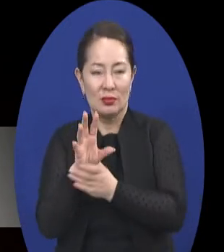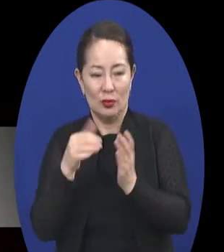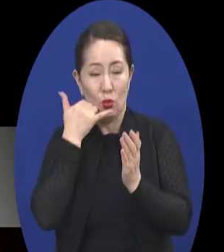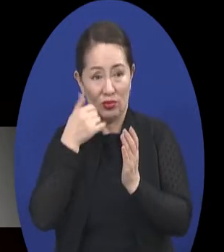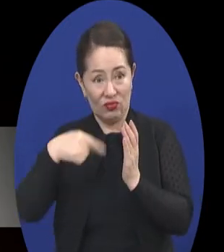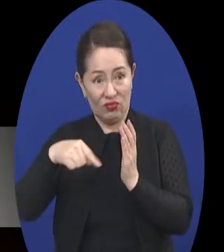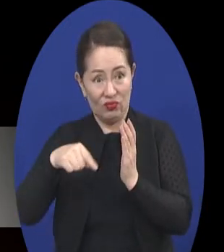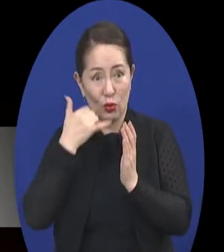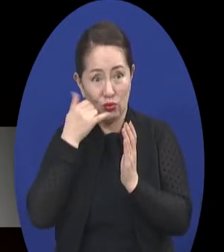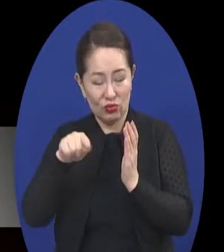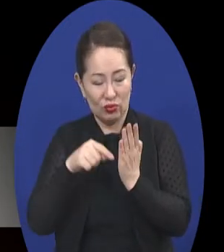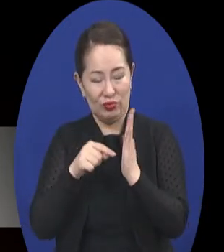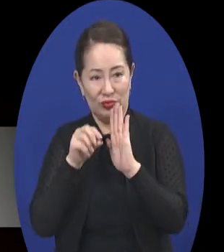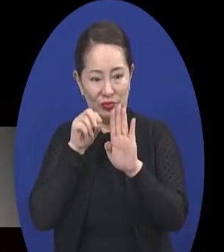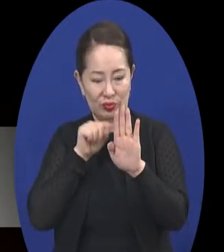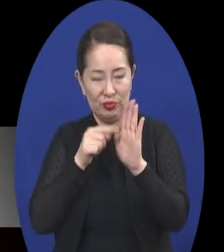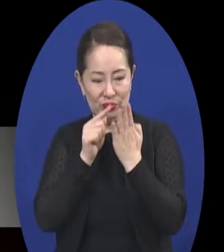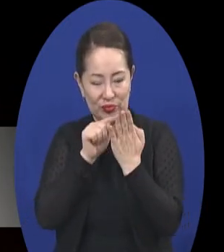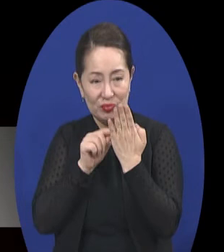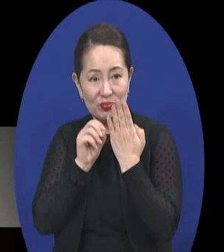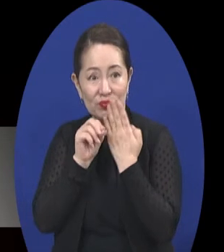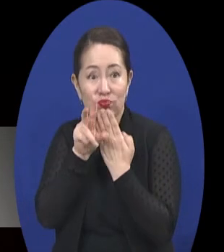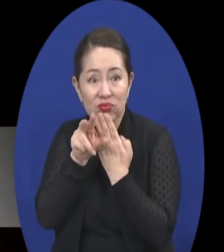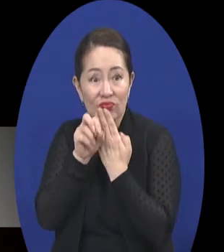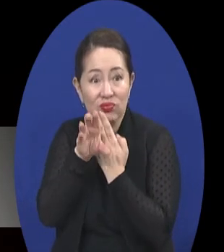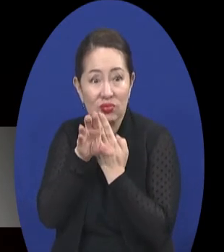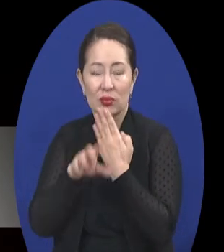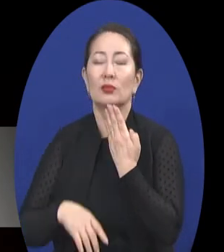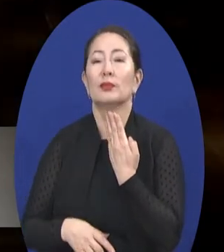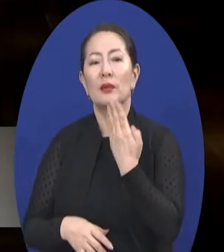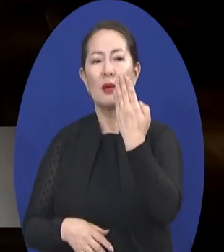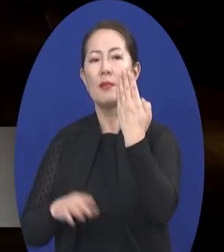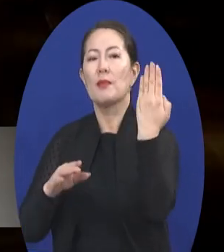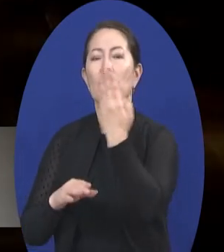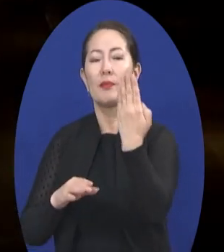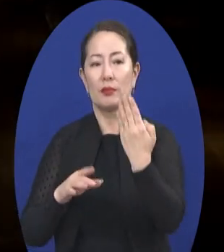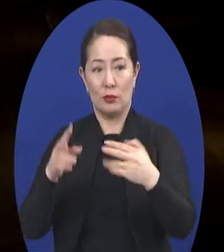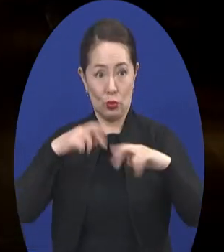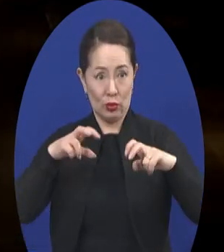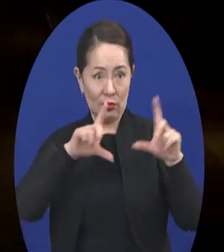замын хөдөлгөөний осол зам тээврийн ослыг 60-70% одоо бууруулдаг юм судалгаа байгаа юм аа.